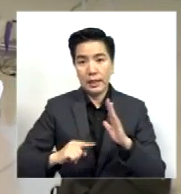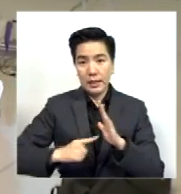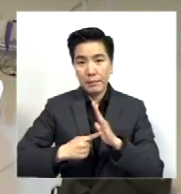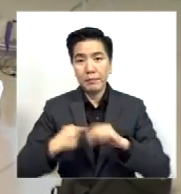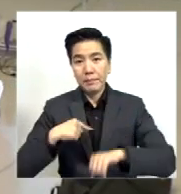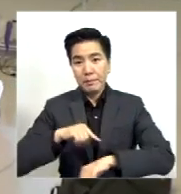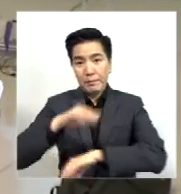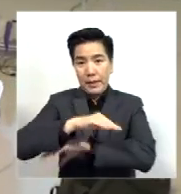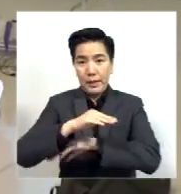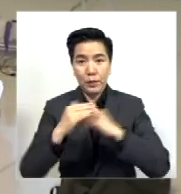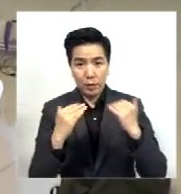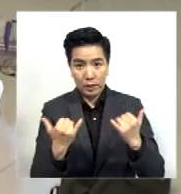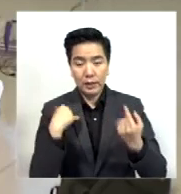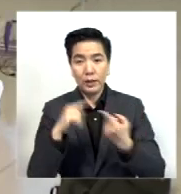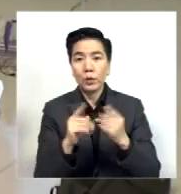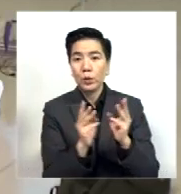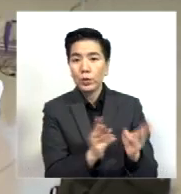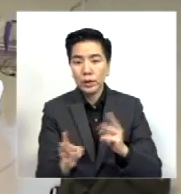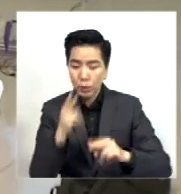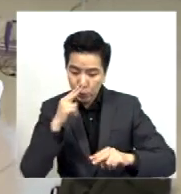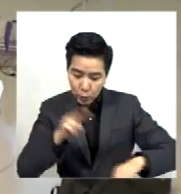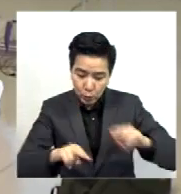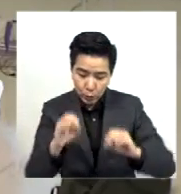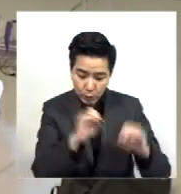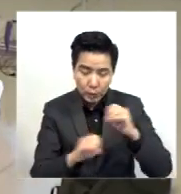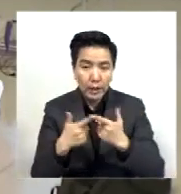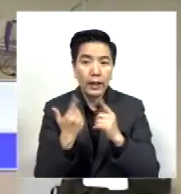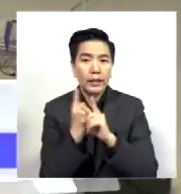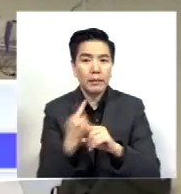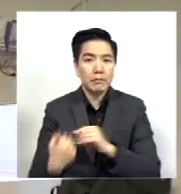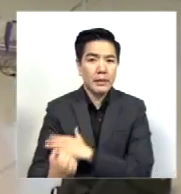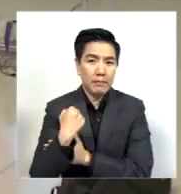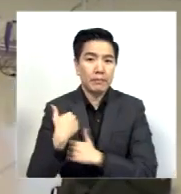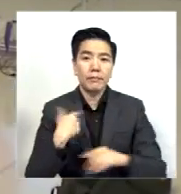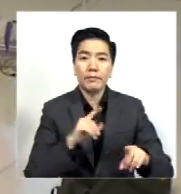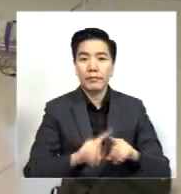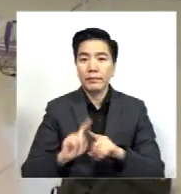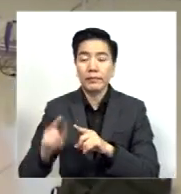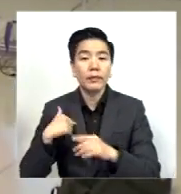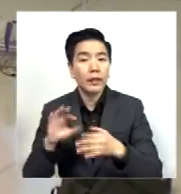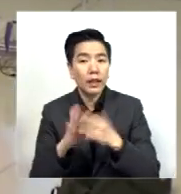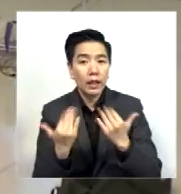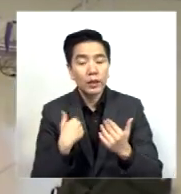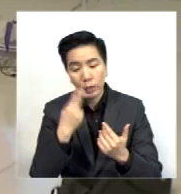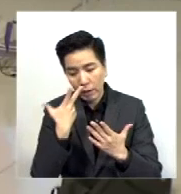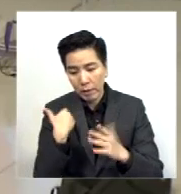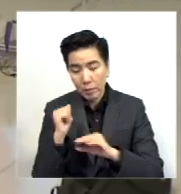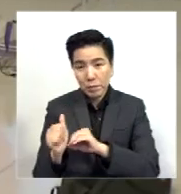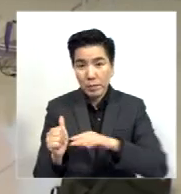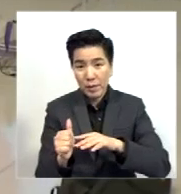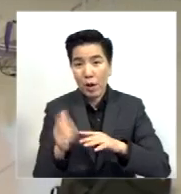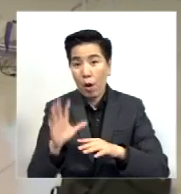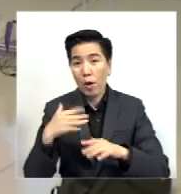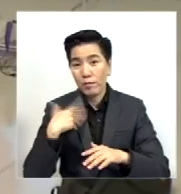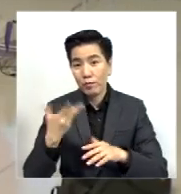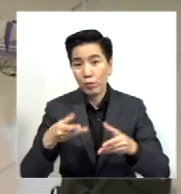วงบ่ายวันนี้ค่ะซึ่งมาตรการรักษาความปลอดภัยก็เป็นไปอย่างเข้มงวดเลยทีเดียวนะคะแม้ว่าจะไม่มีการนำพรรคอนาคตใหม่